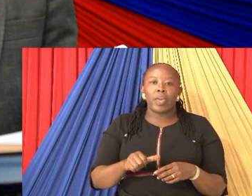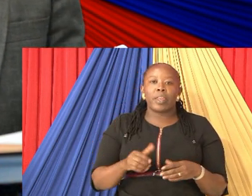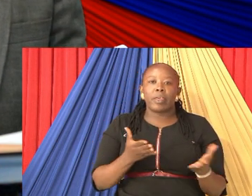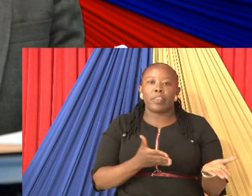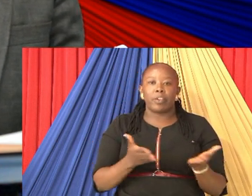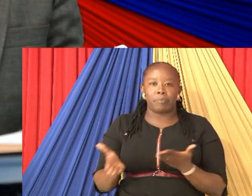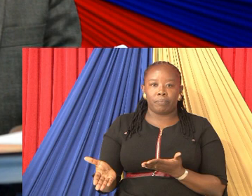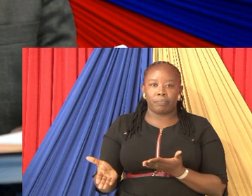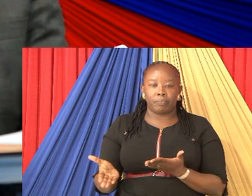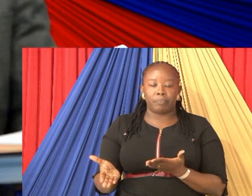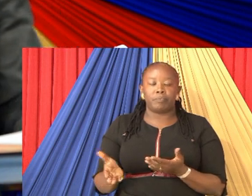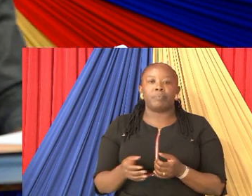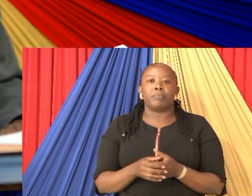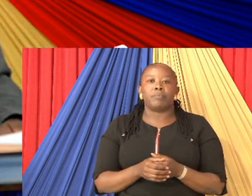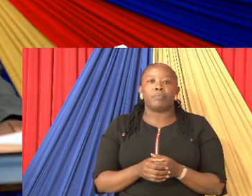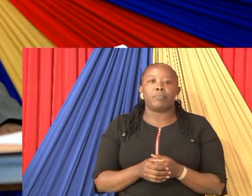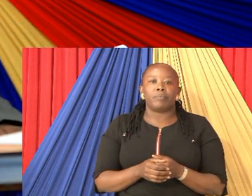Philippians 4:6.